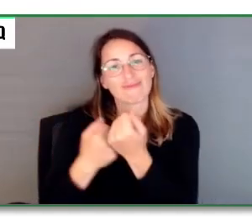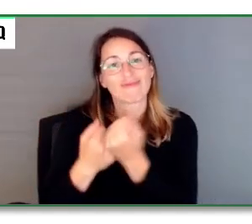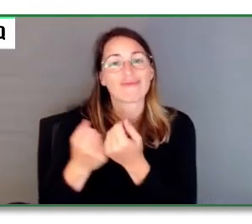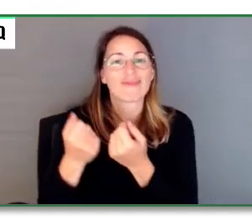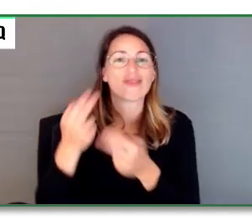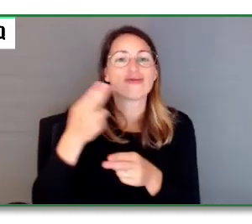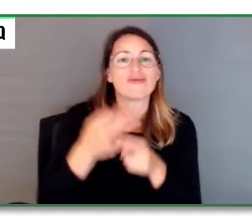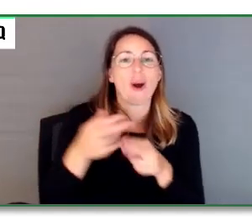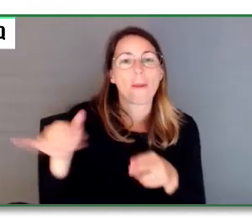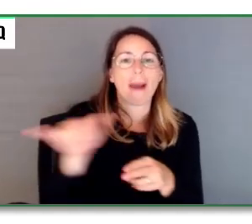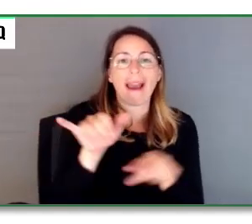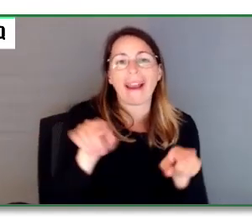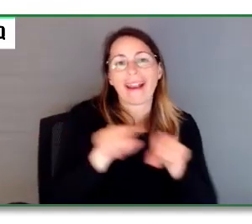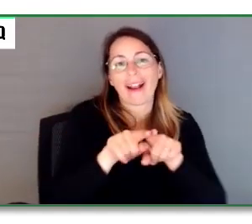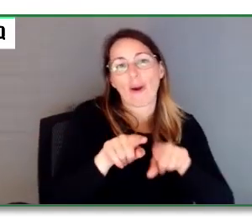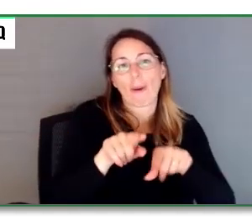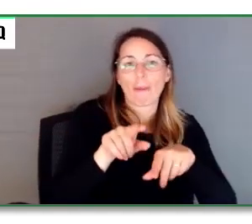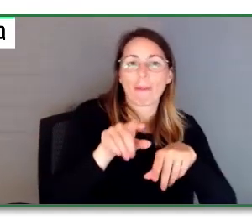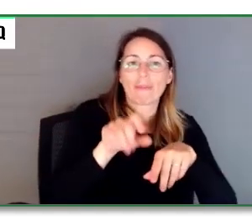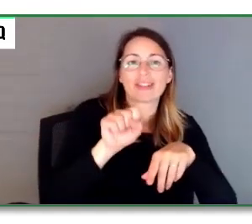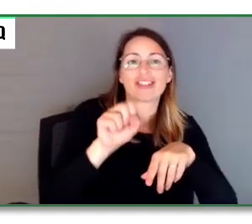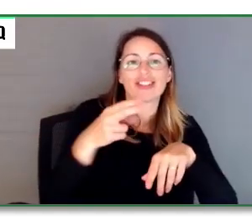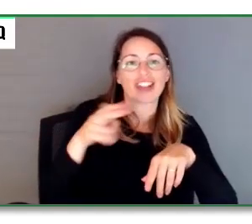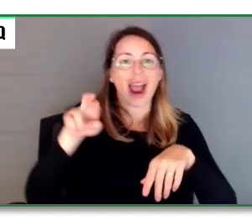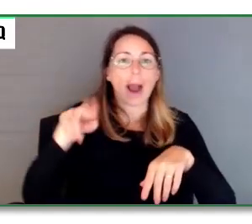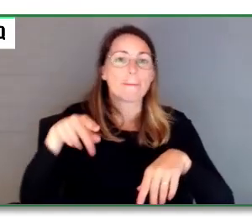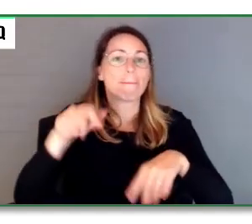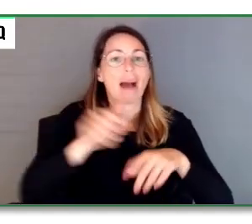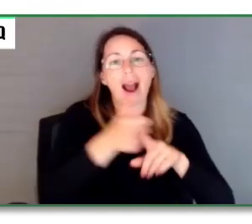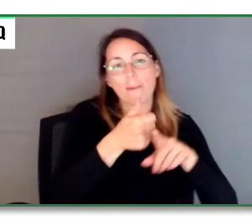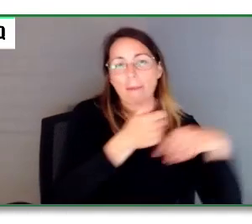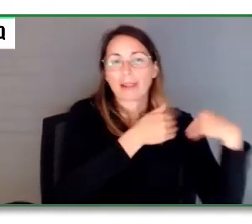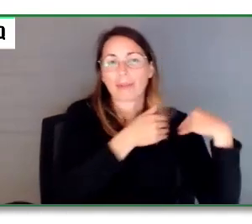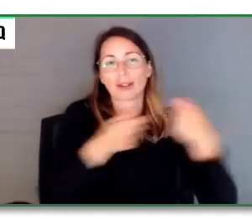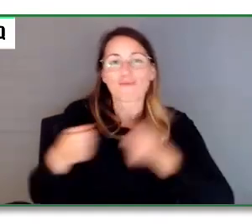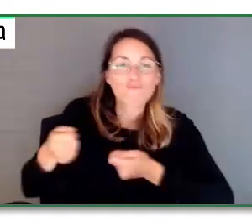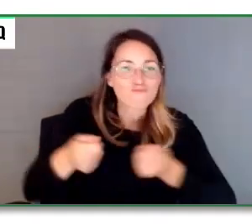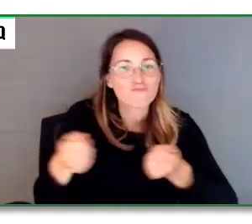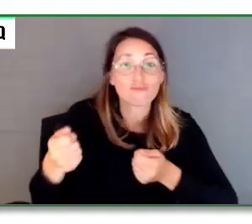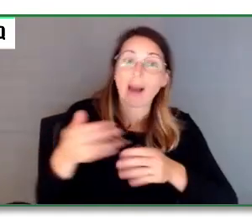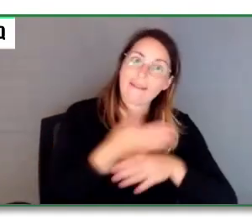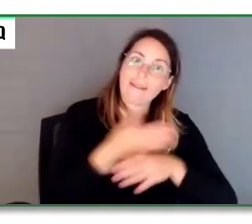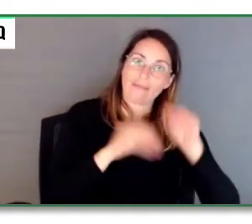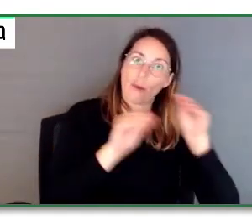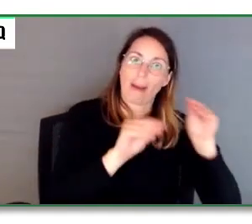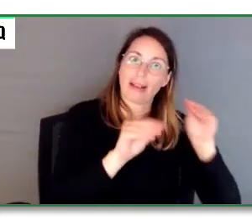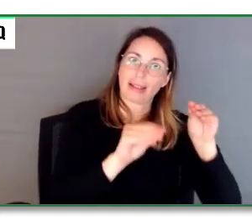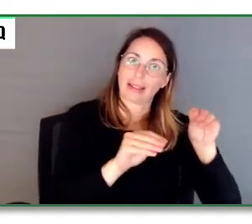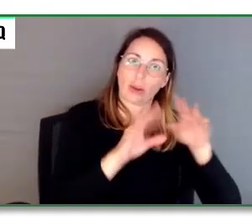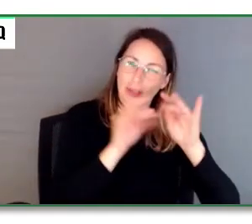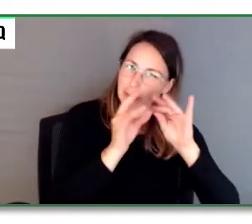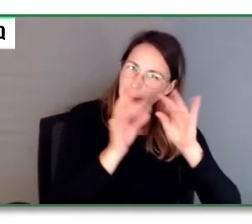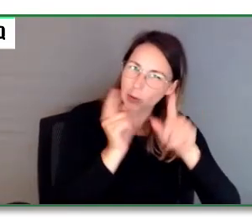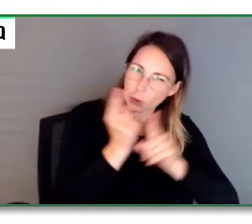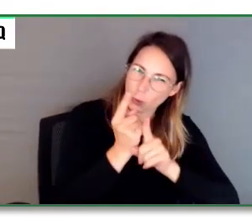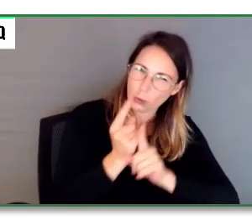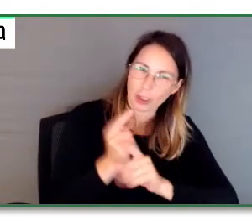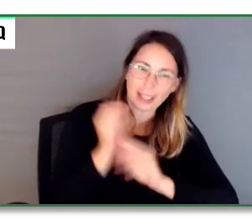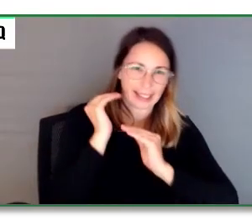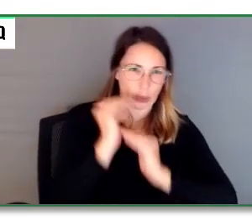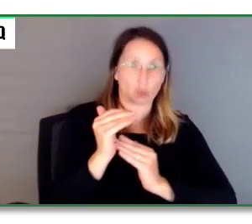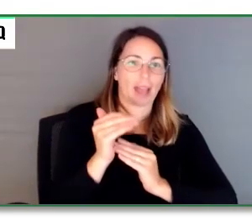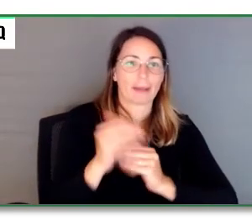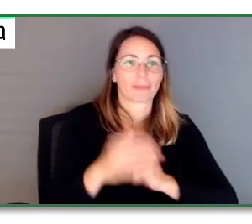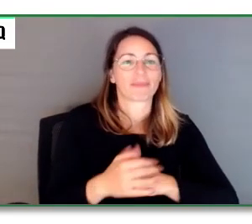poussent et qui tirent le Trail Rider. On offre évidemment une formation pour que ce soit utilisé de manière sécuritaire. Une